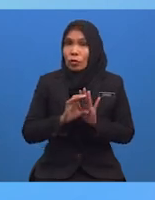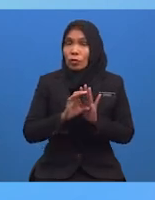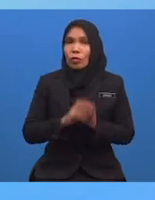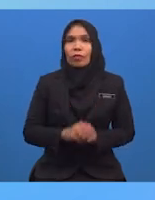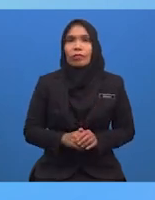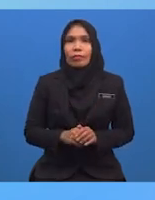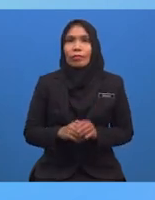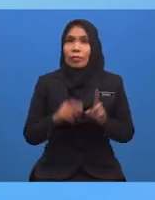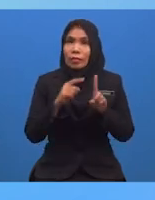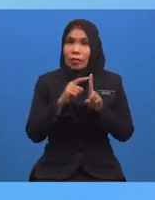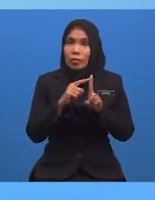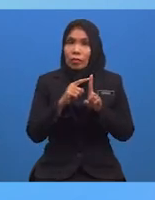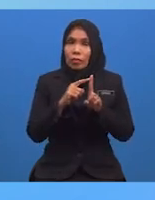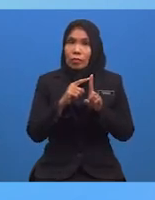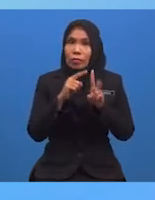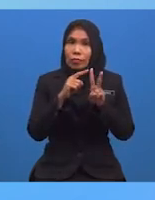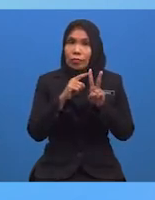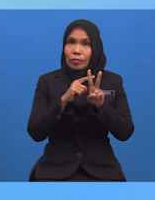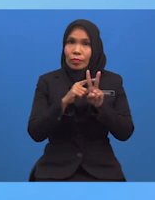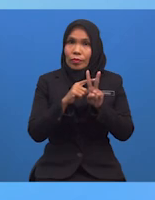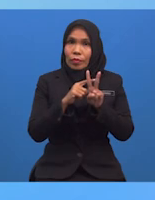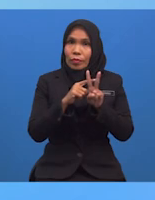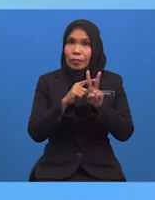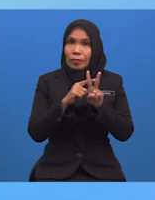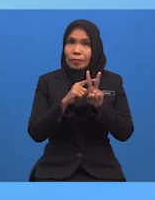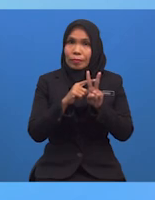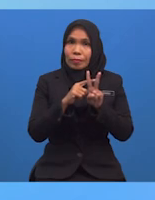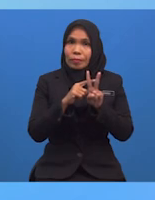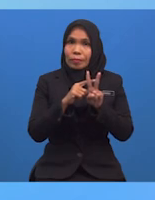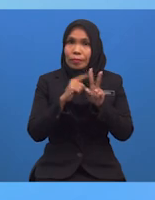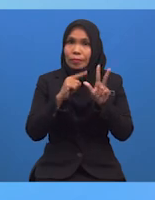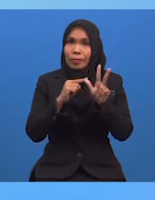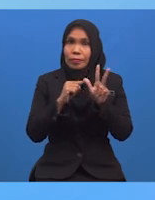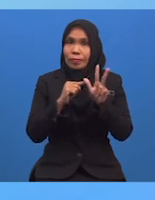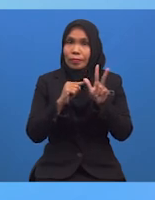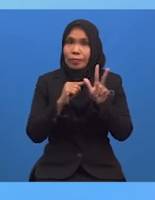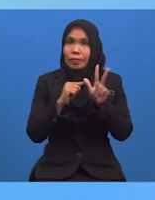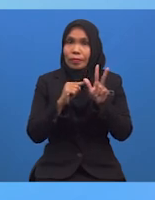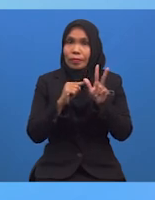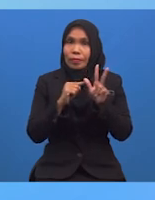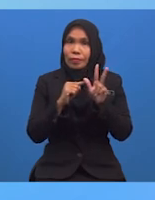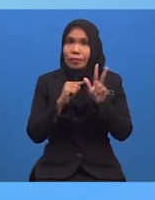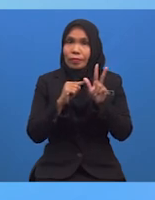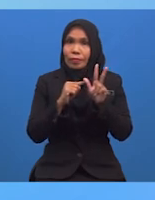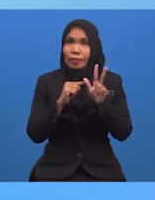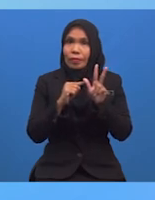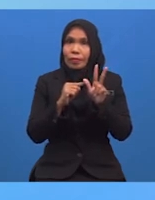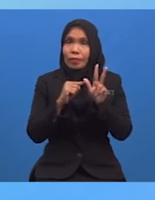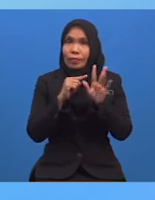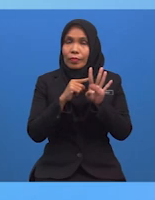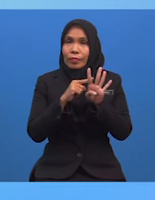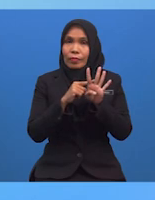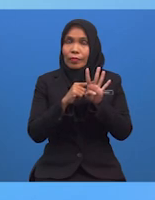cukai pendapatan perseorangan, cukai pendapatan petroleum,